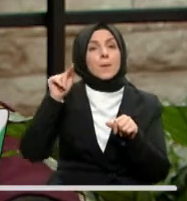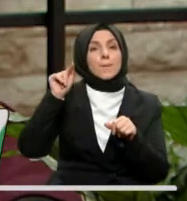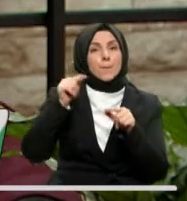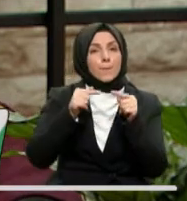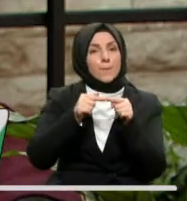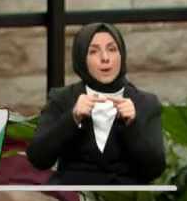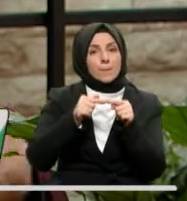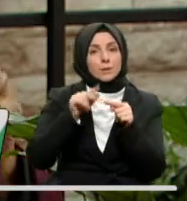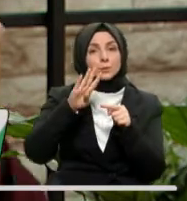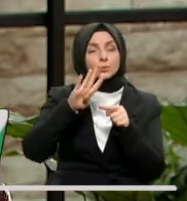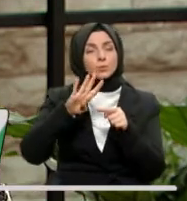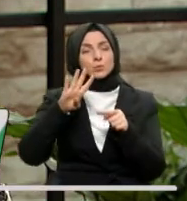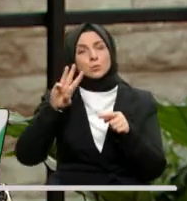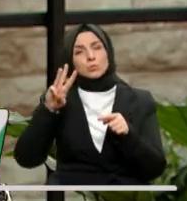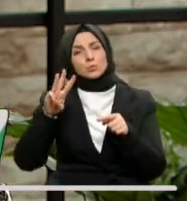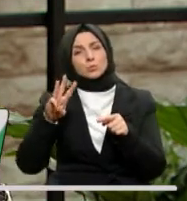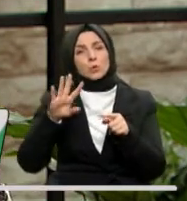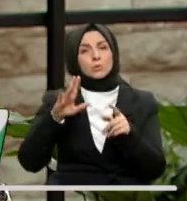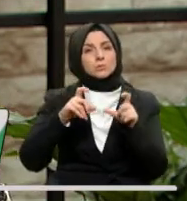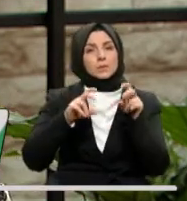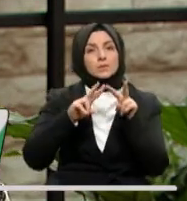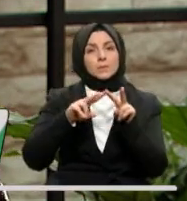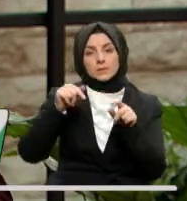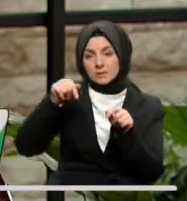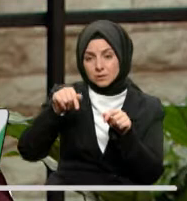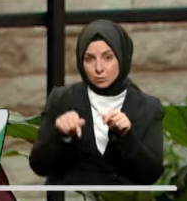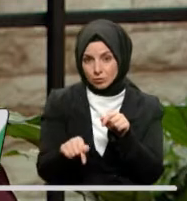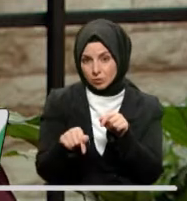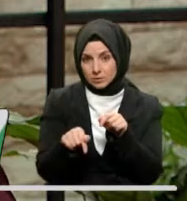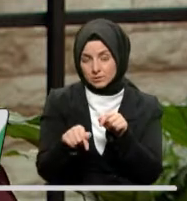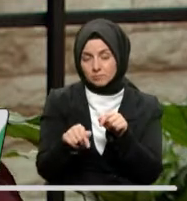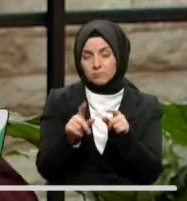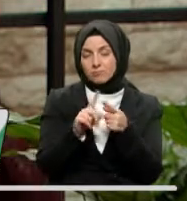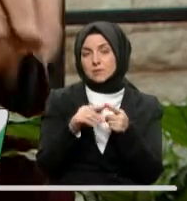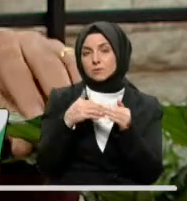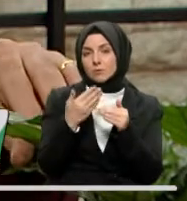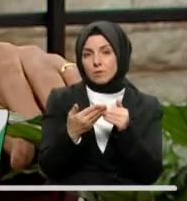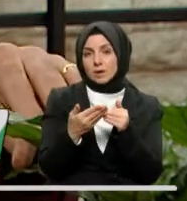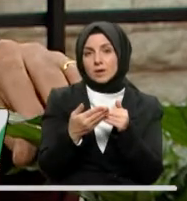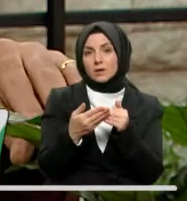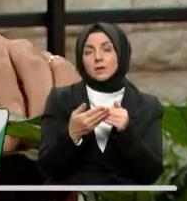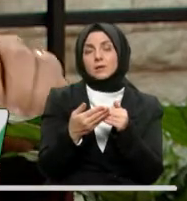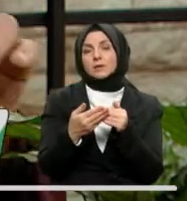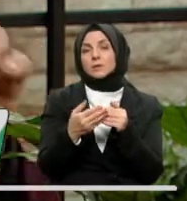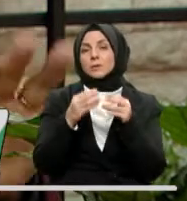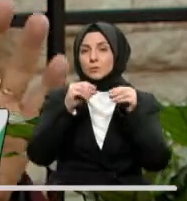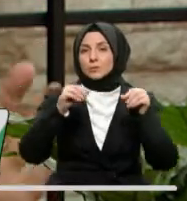santimetre Derine sokacaksınız ve suyunu da Kontrol edeceksiniz ama Biz onu yapmıyoruz ama üstü kurudu hemen su ver Dolayısıyla aşırısı